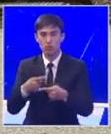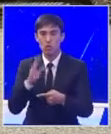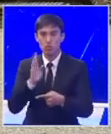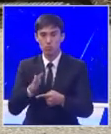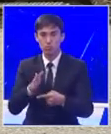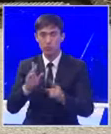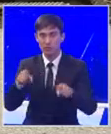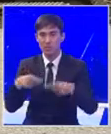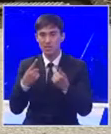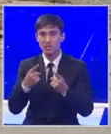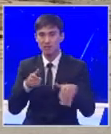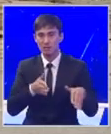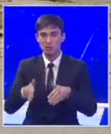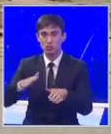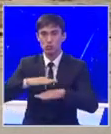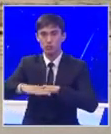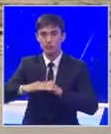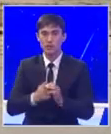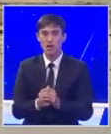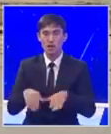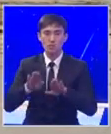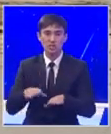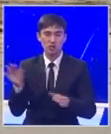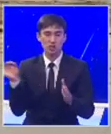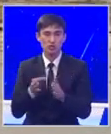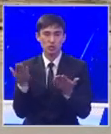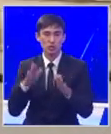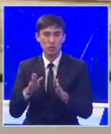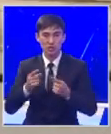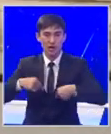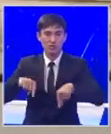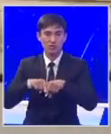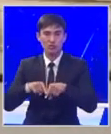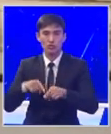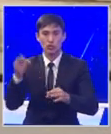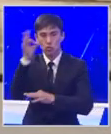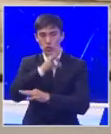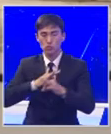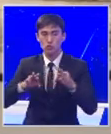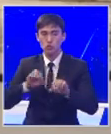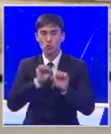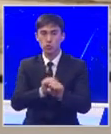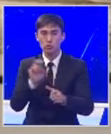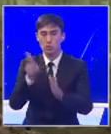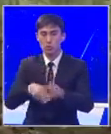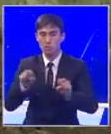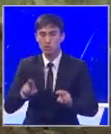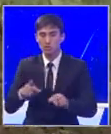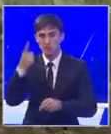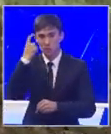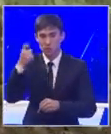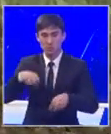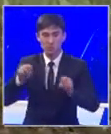будем восстанавливать трассу. На местах чрезвычайных ситуаций организованы круглосуточные посты безопасности. Как